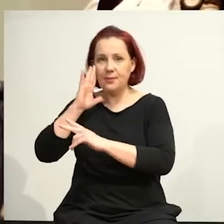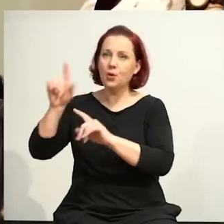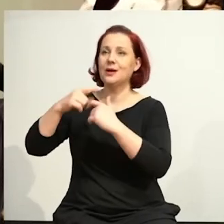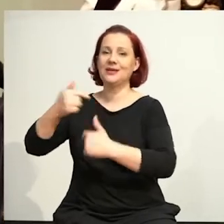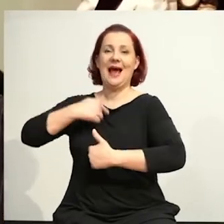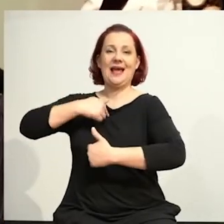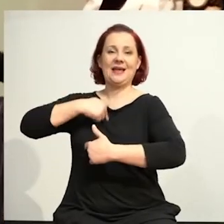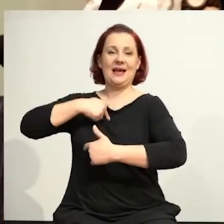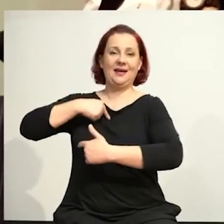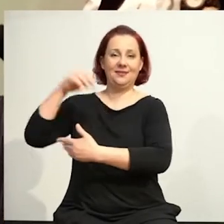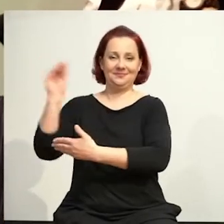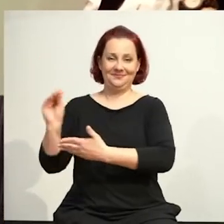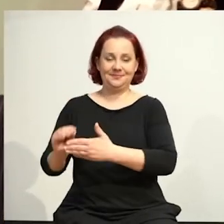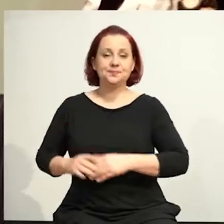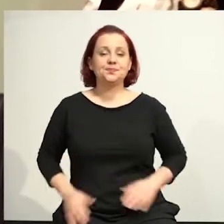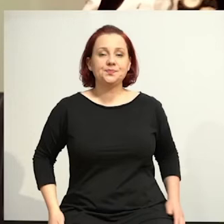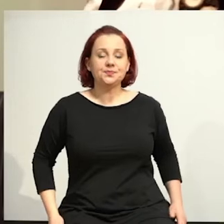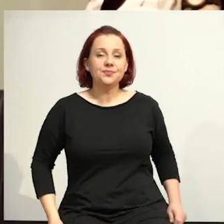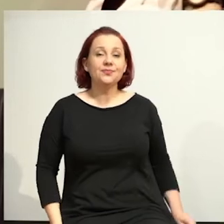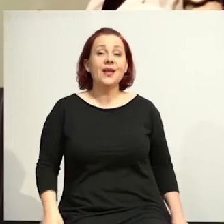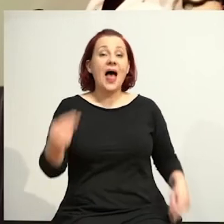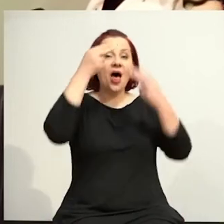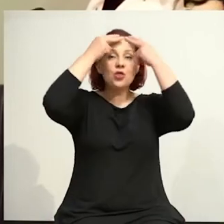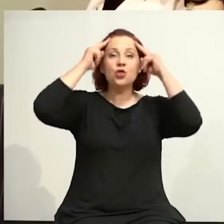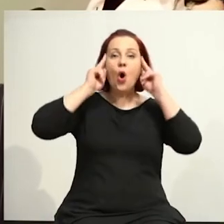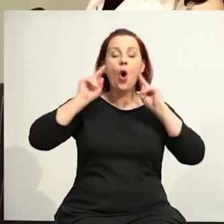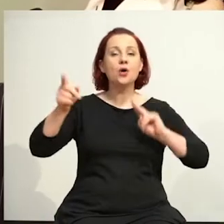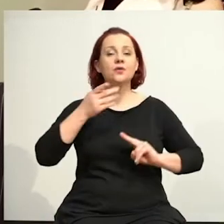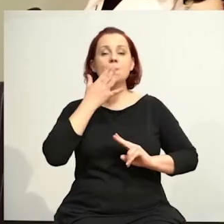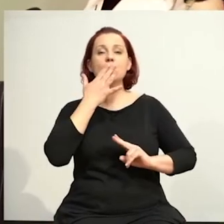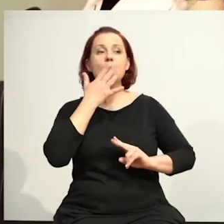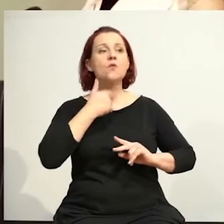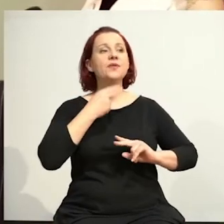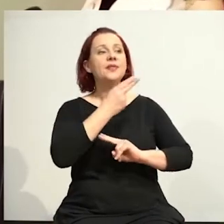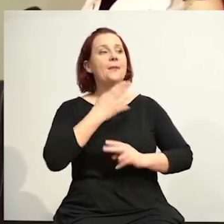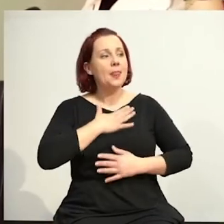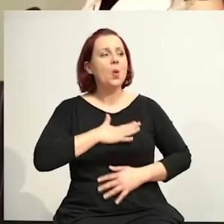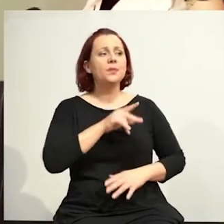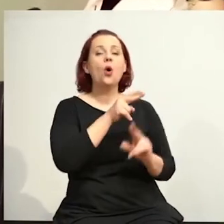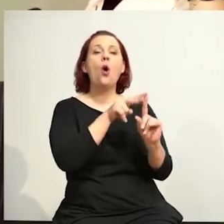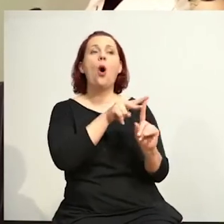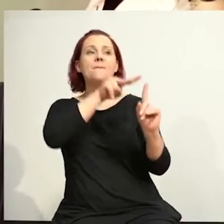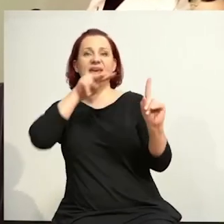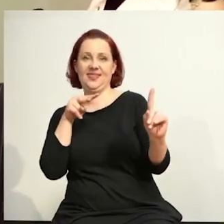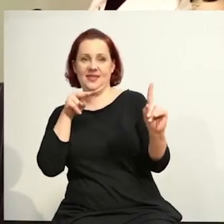sobie, tak? Norwid lubi mówić o czymś obiektywnym, o jakichś takich, prawda, wręcz